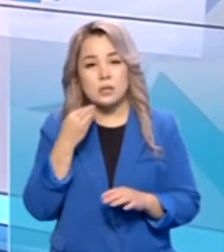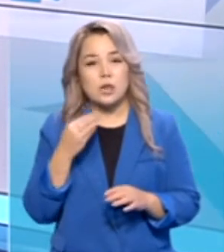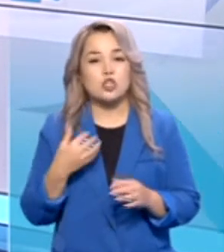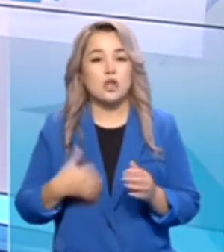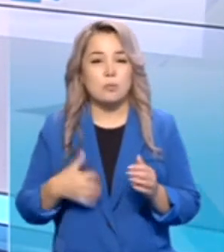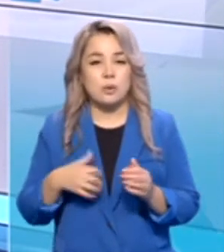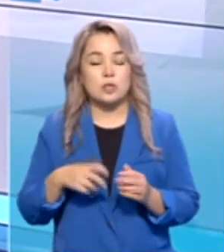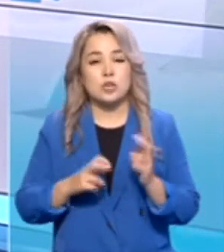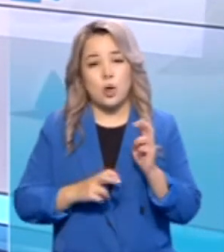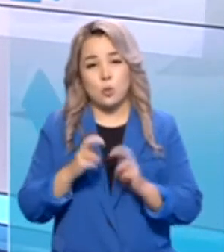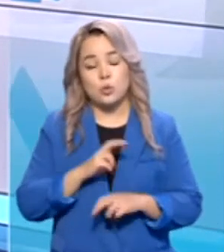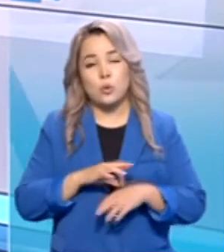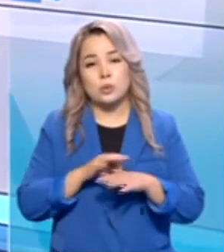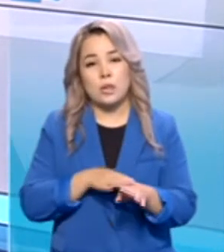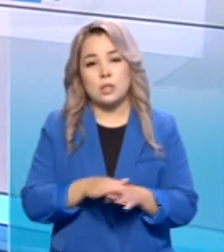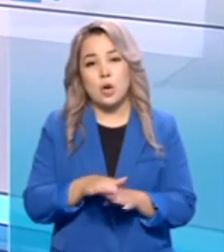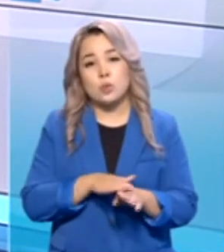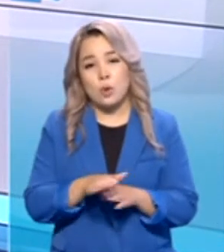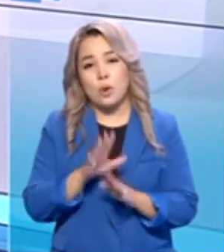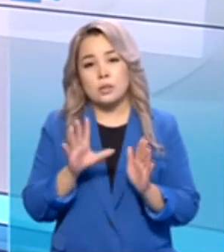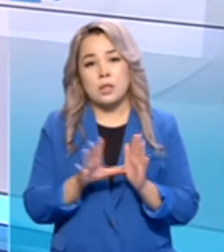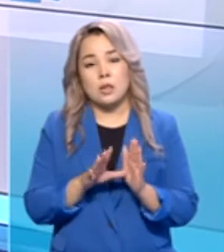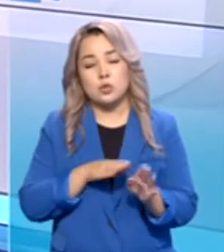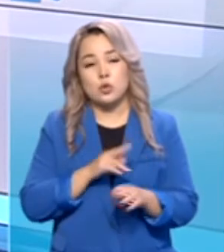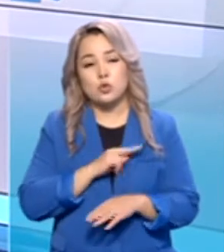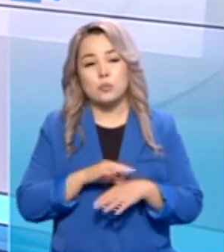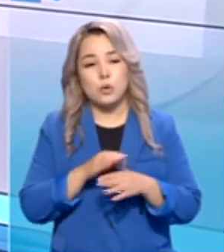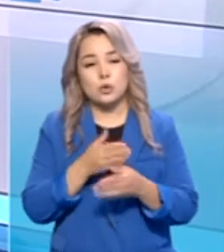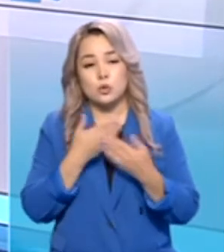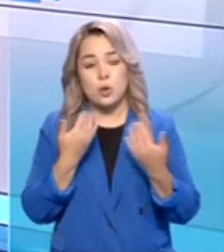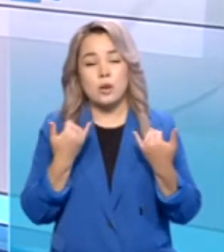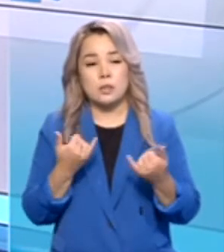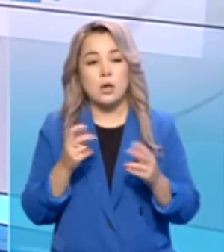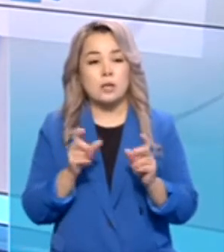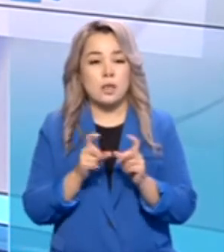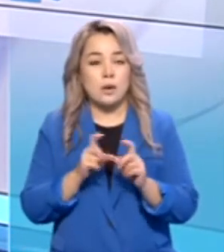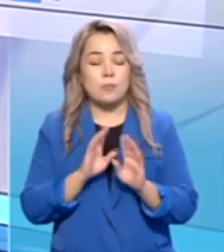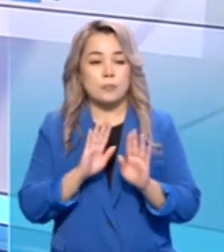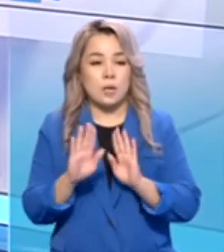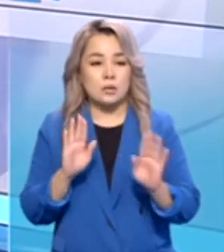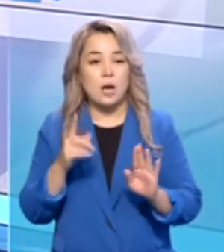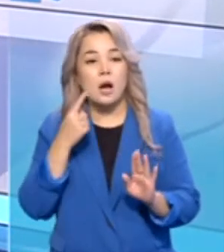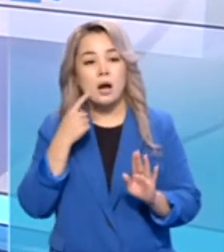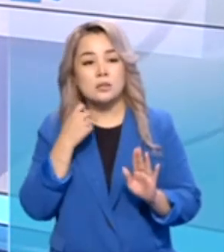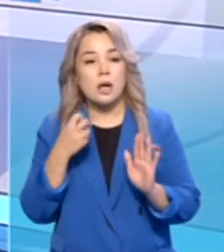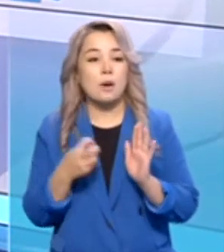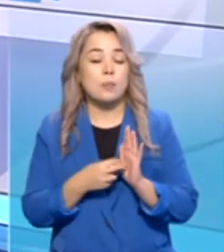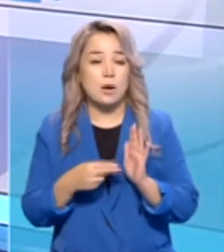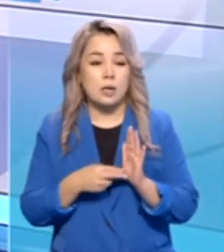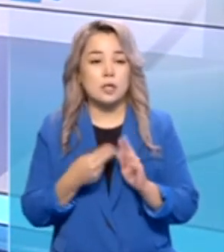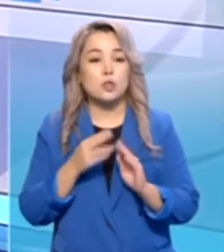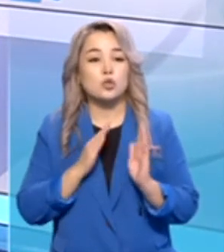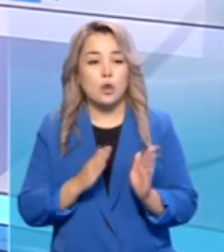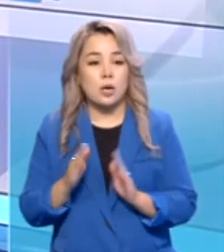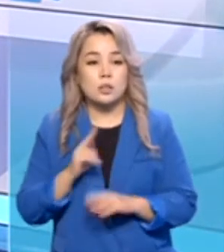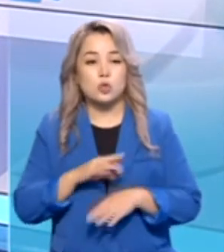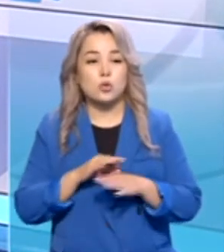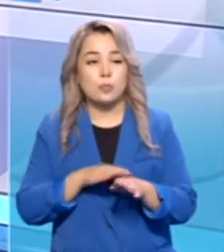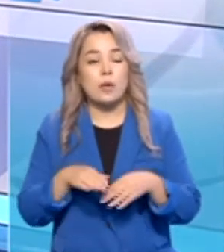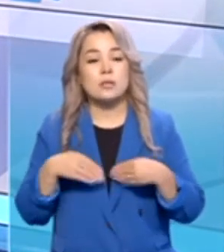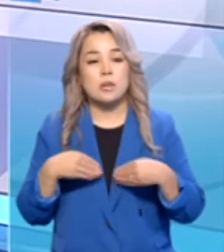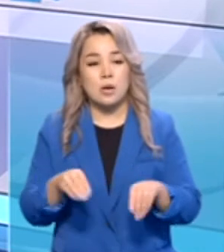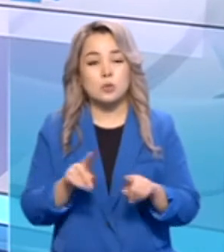зауыттарда өндіріледі. Олардың өзі толық қуатында жұмыс істеп тұрған жоқ. Сарапшылар дүкен сөрелеріндегі қанттың бағасын тұрақтандыру үшін